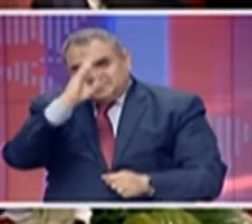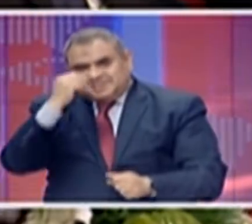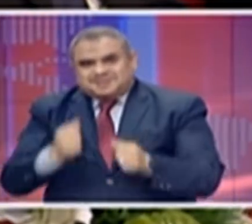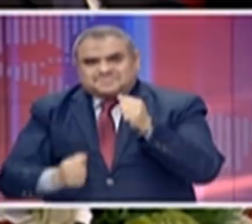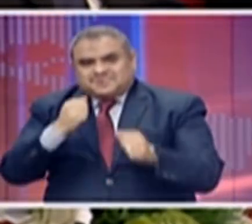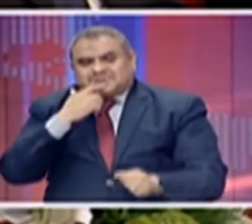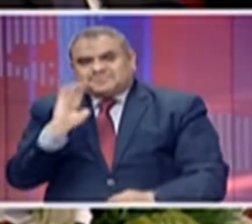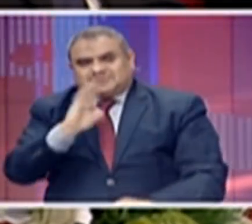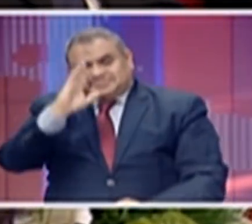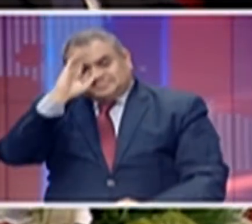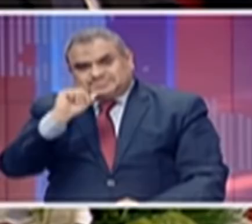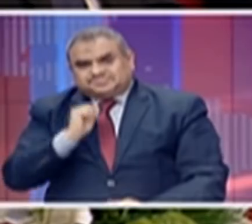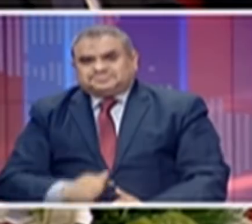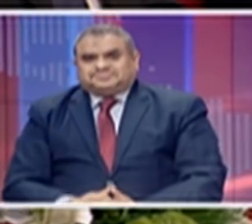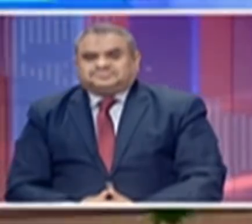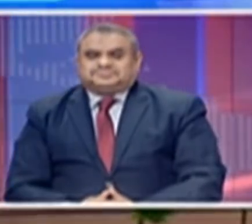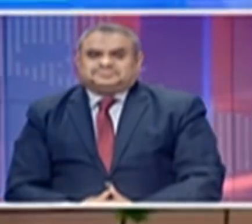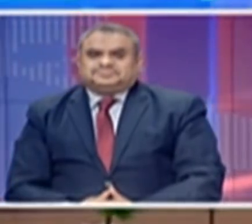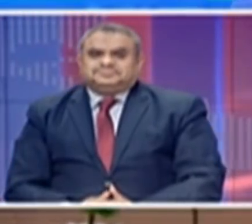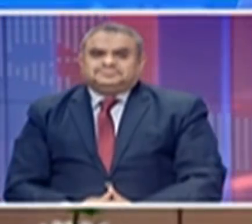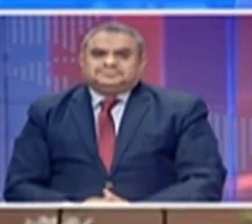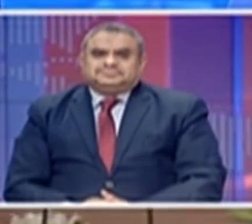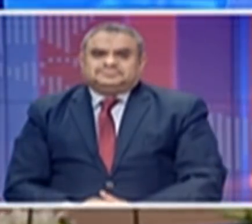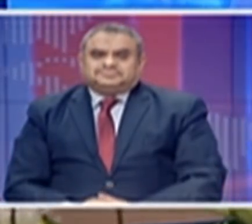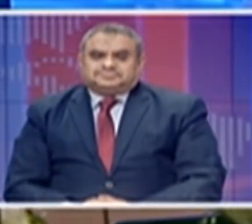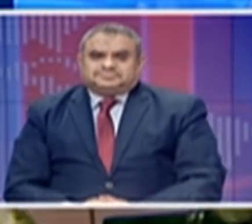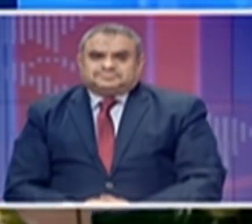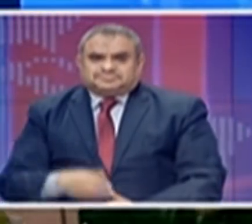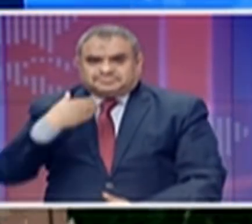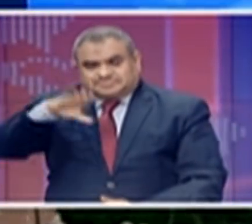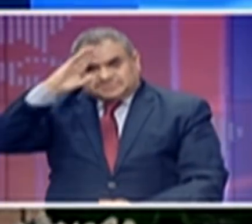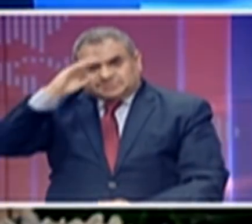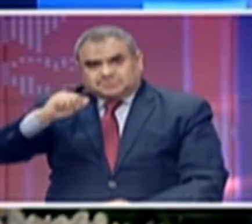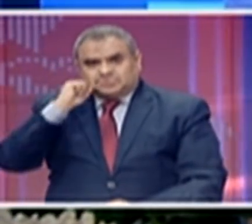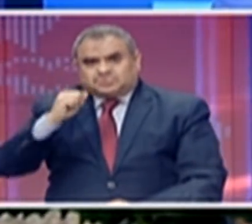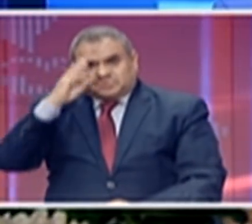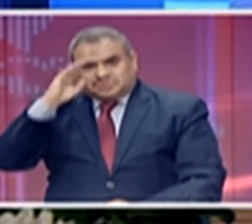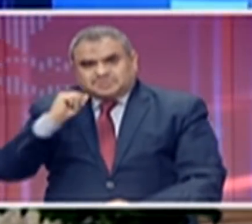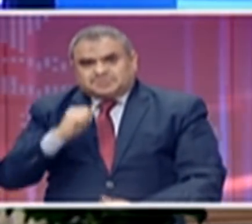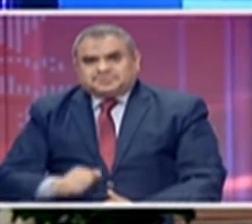شاكرين يا فندم جدا.